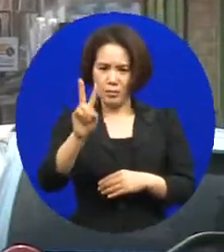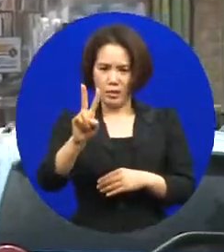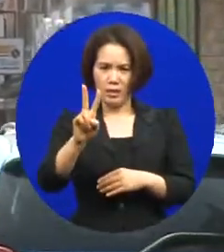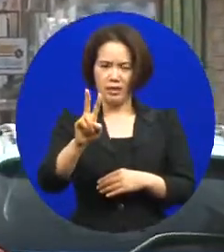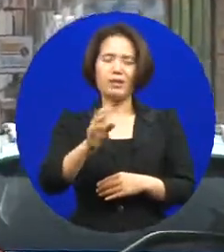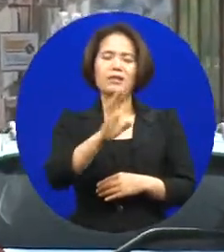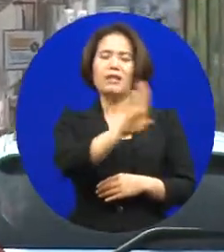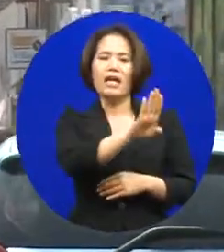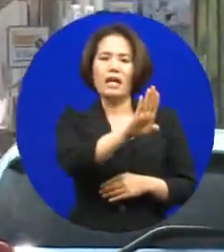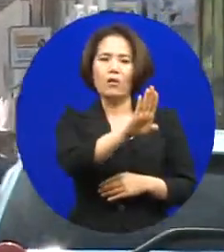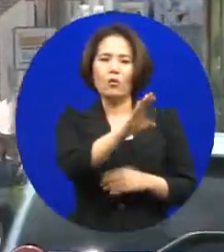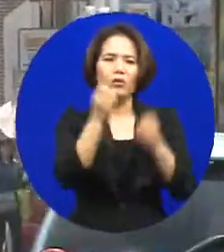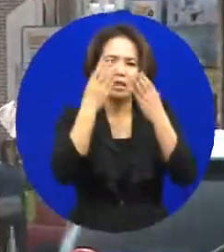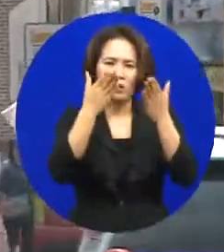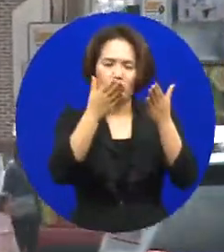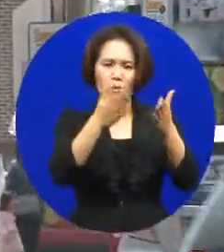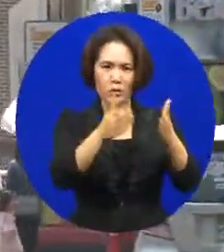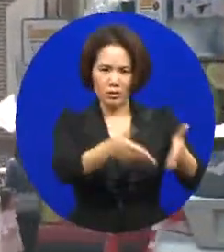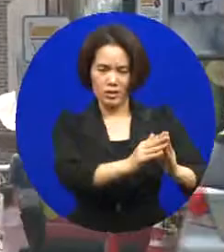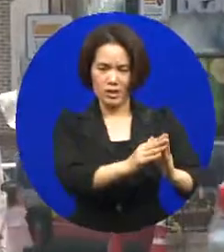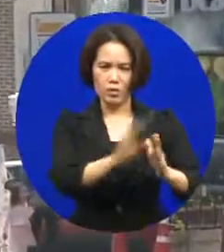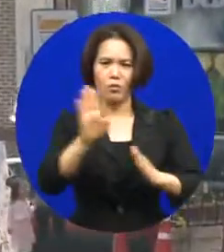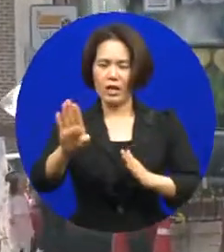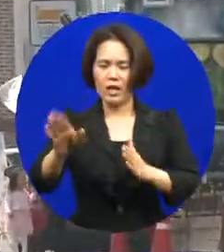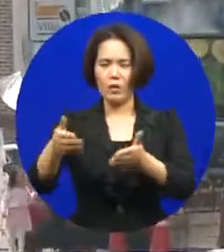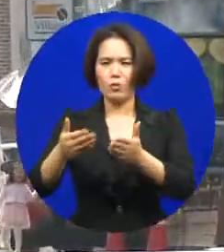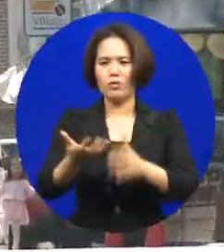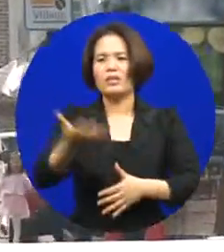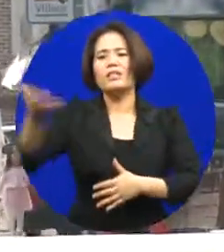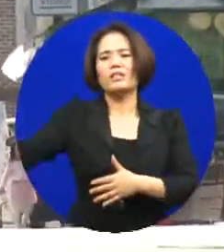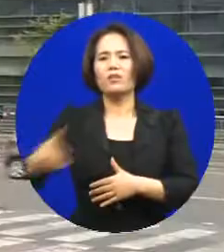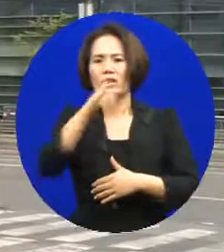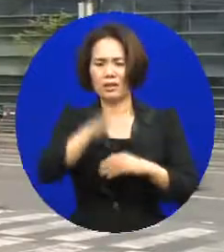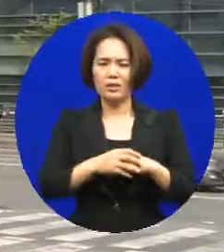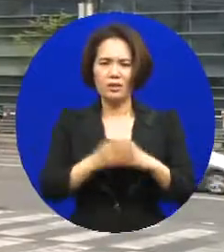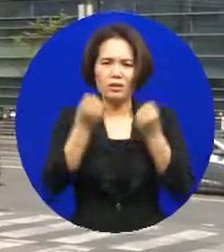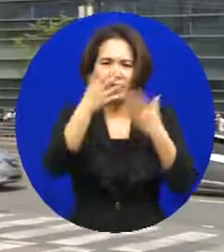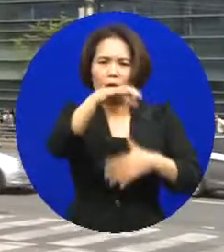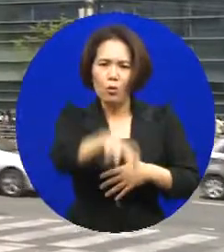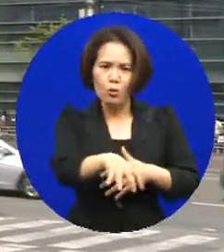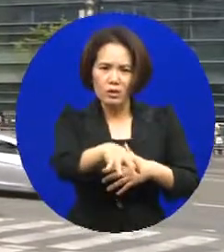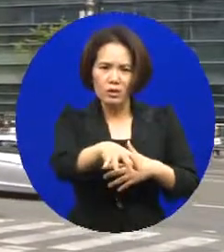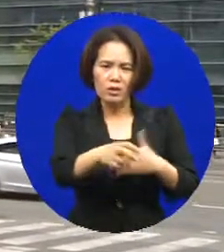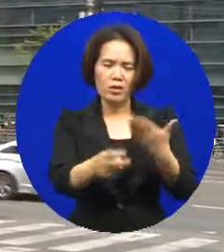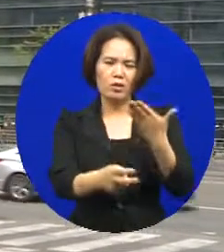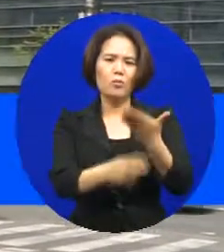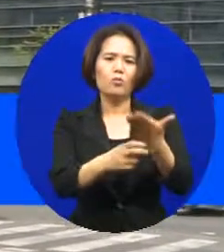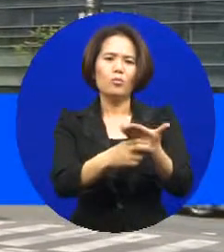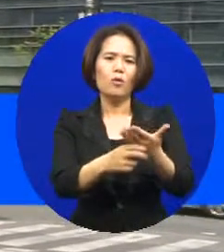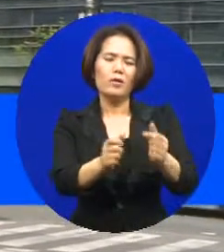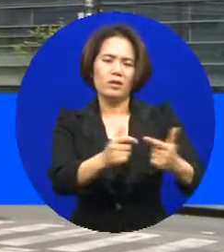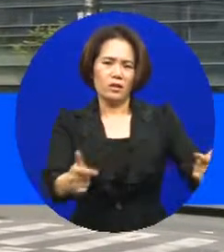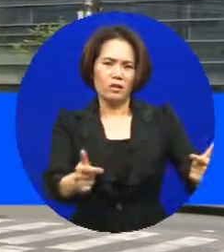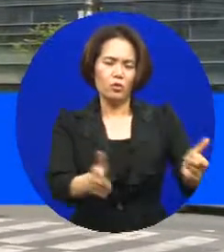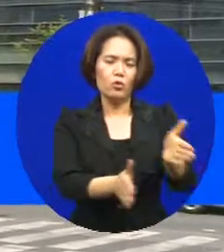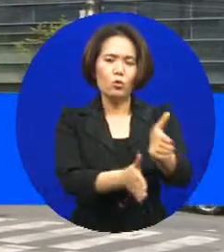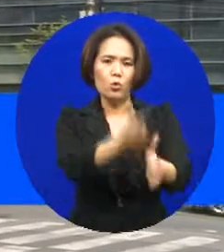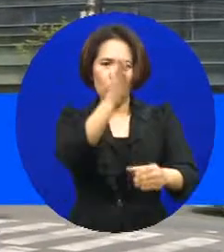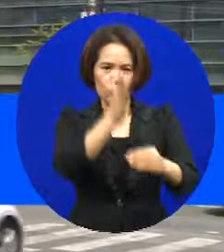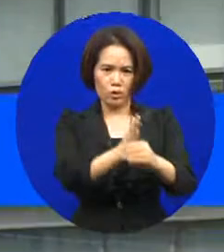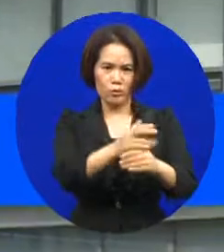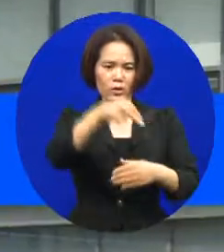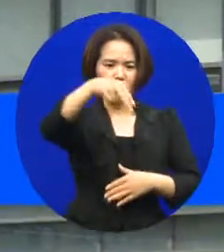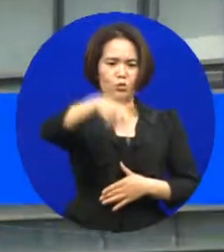신규 설치하고 4곳은 이전합니다. CCTV 신규 설치 장소는 상습 불법 주정차 차량이 증가하고 있는